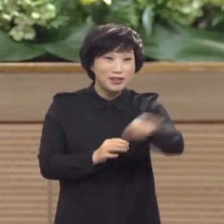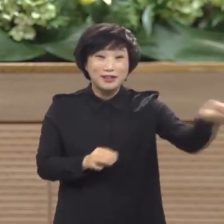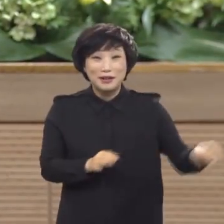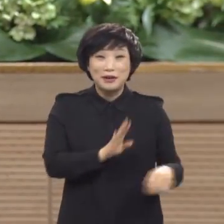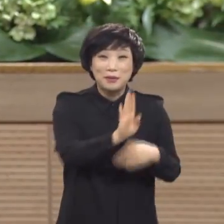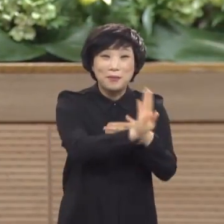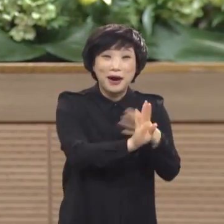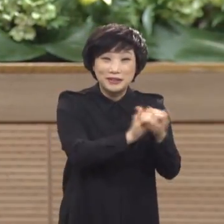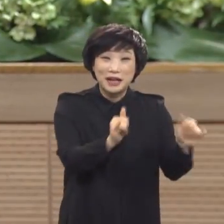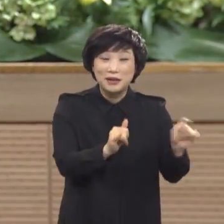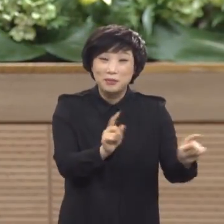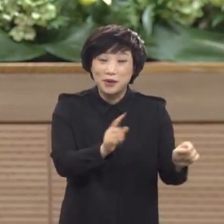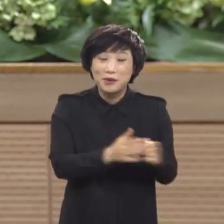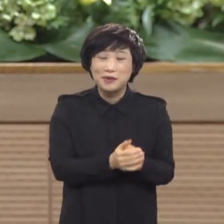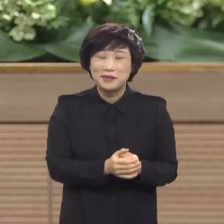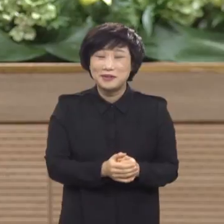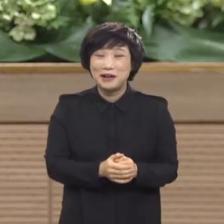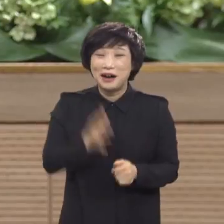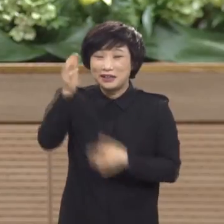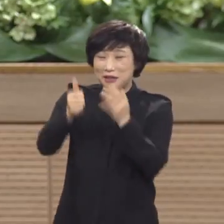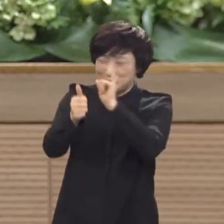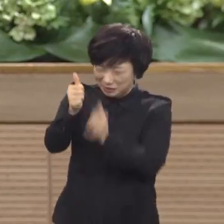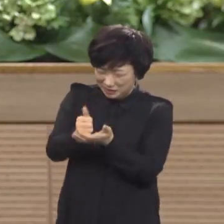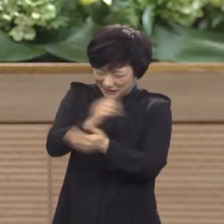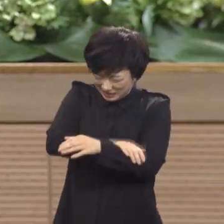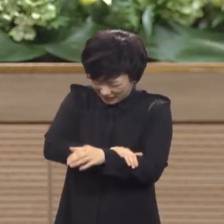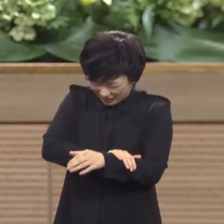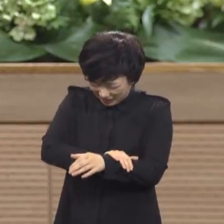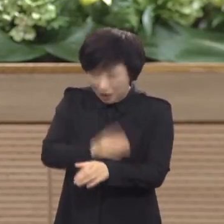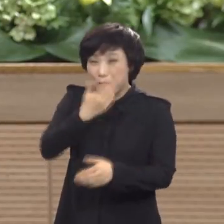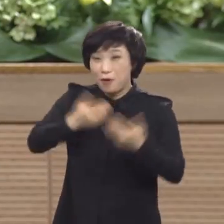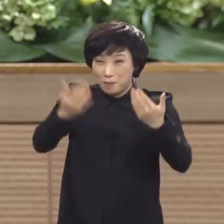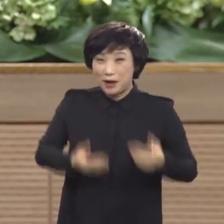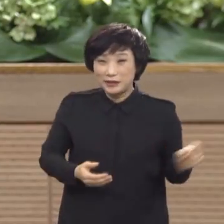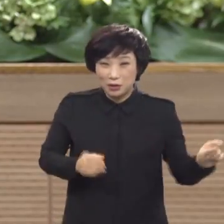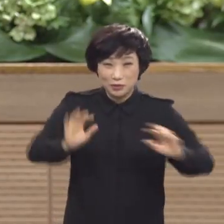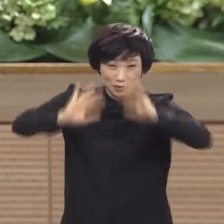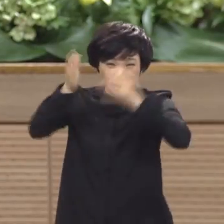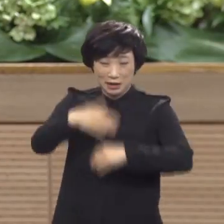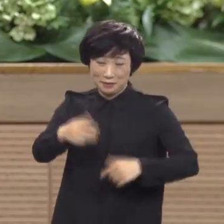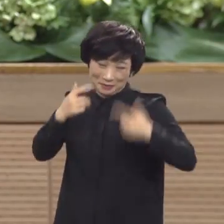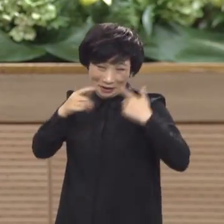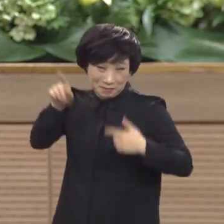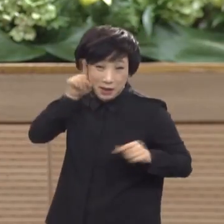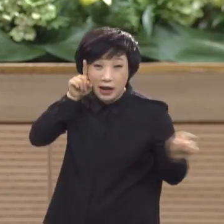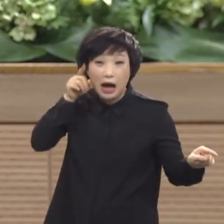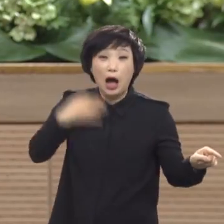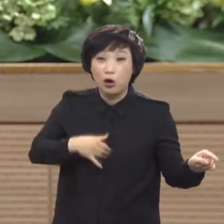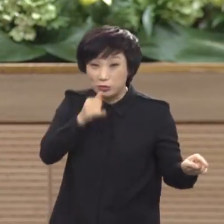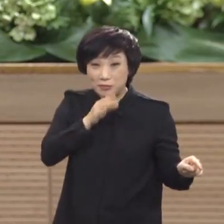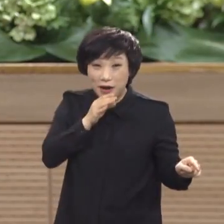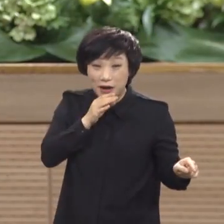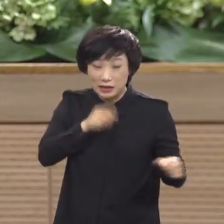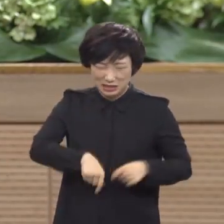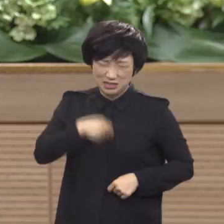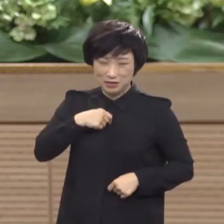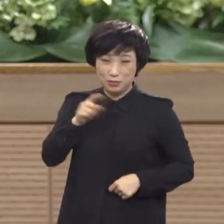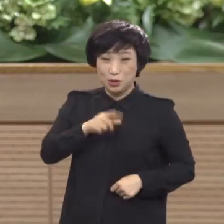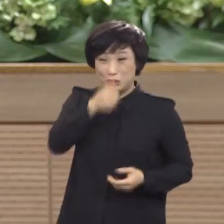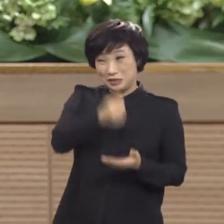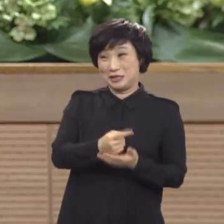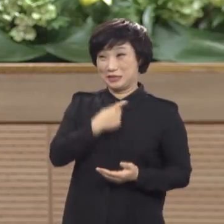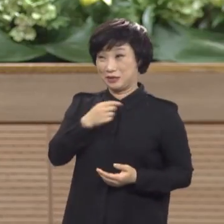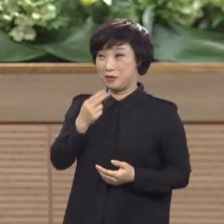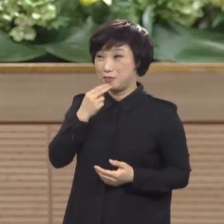섬기고 복받는 사람들로 알았어. 천국 갈 줄로 확실히 알았어. 자기들이 의가 죄를 안